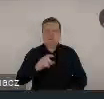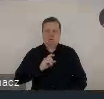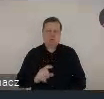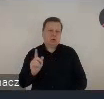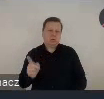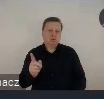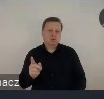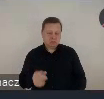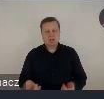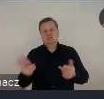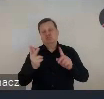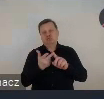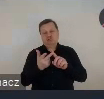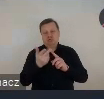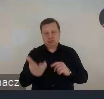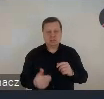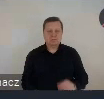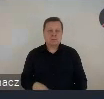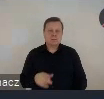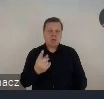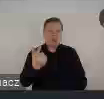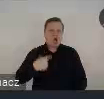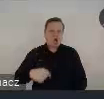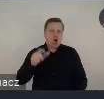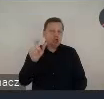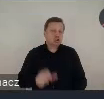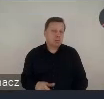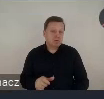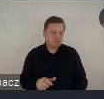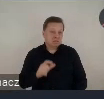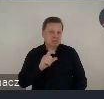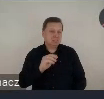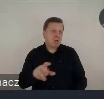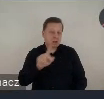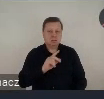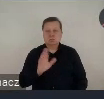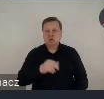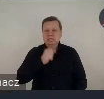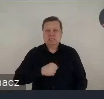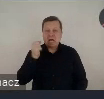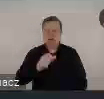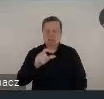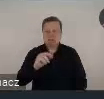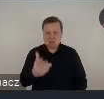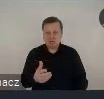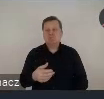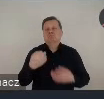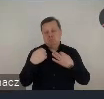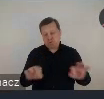Może być też tak, że cech reprezentowany jest na zewnątrz jednoosobowo przez starszego cechu.